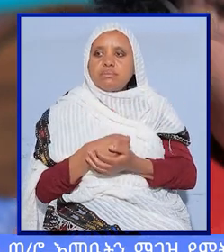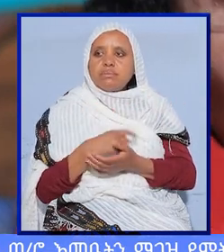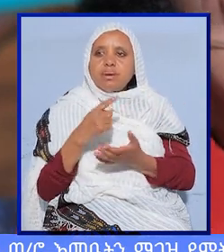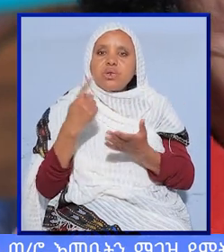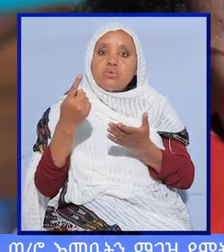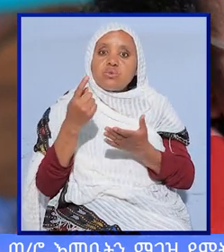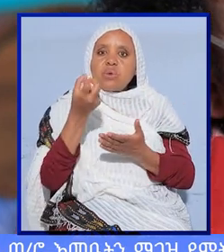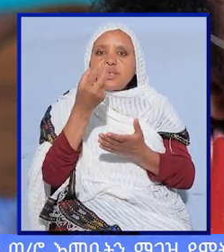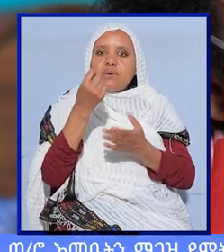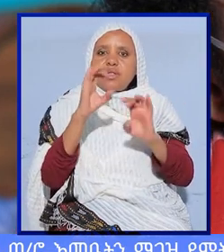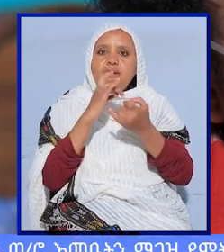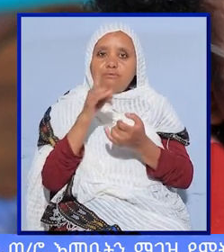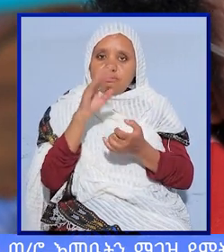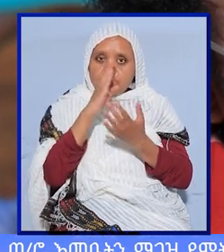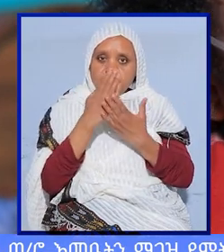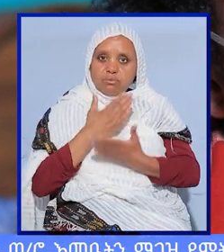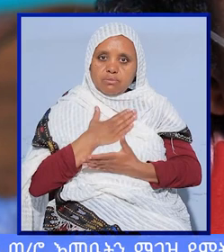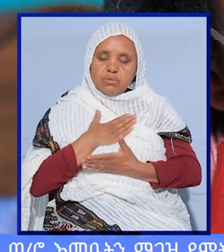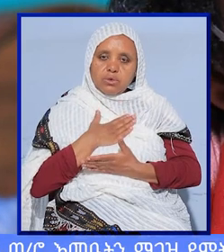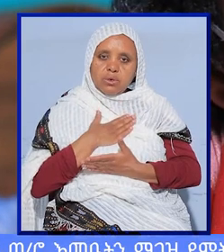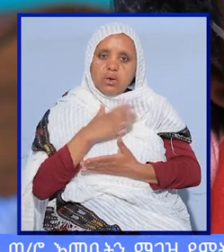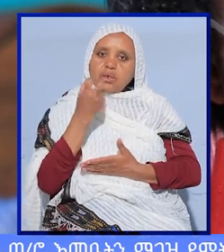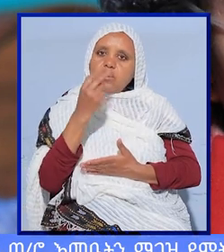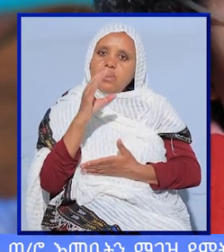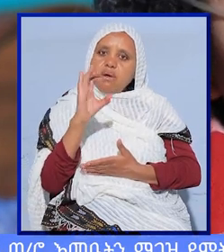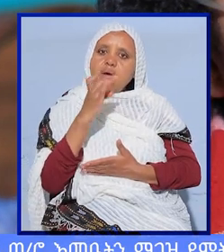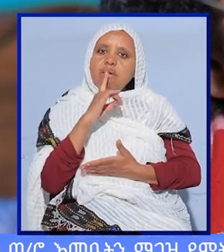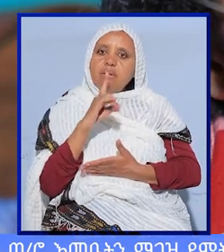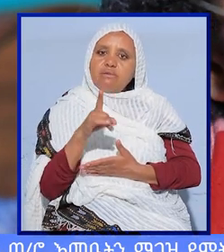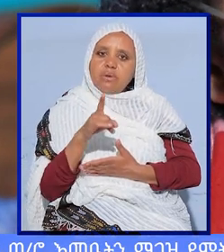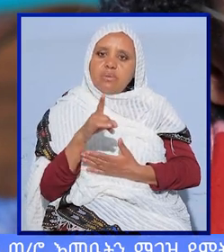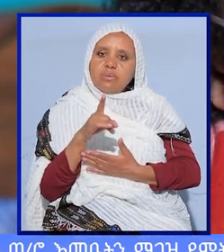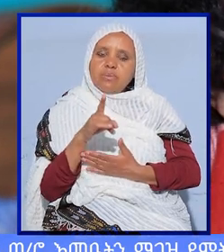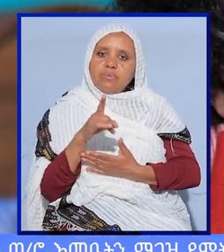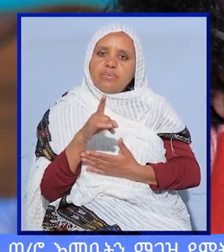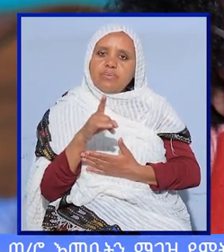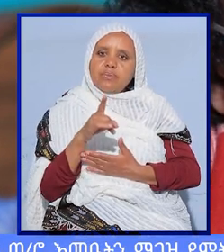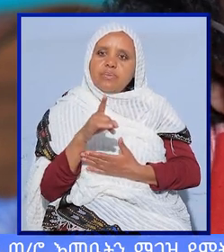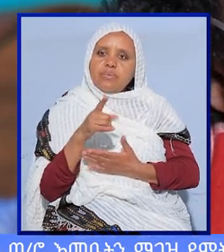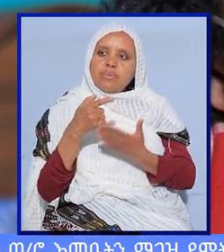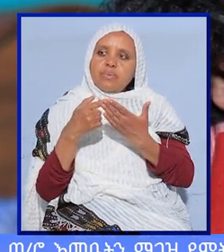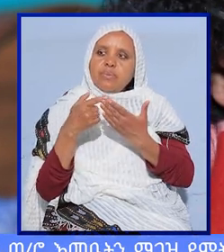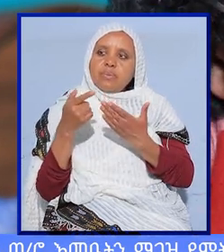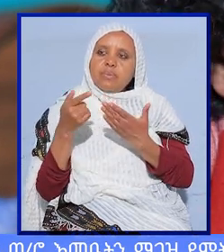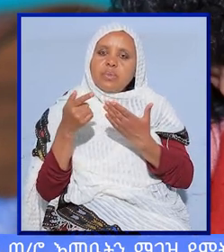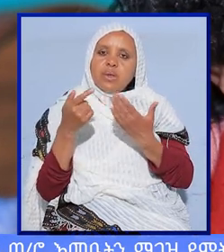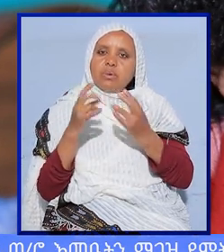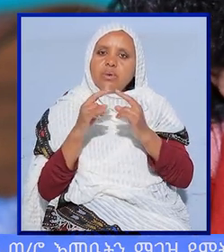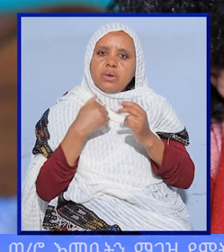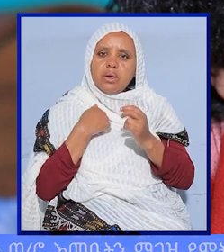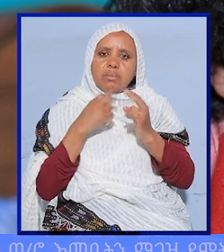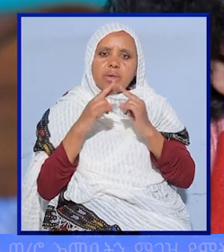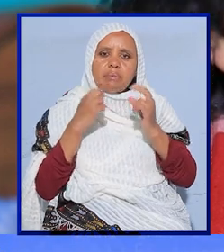እሱ 12ኛ ክፍል ነው፣ እሱ 12 ነው። ይሄ የሚለው ሰው የለም። አሁን